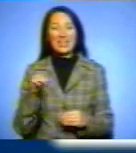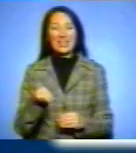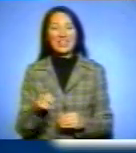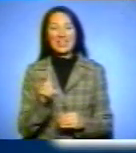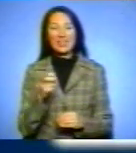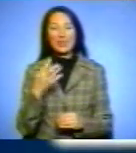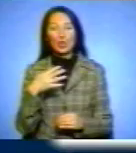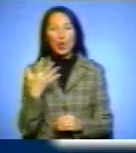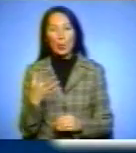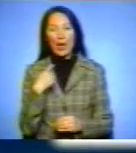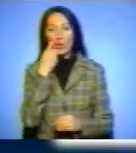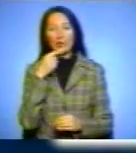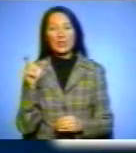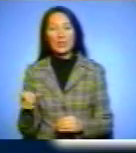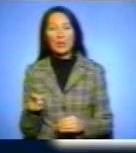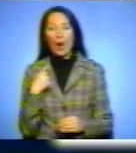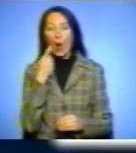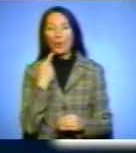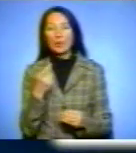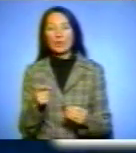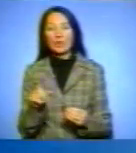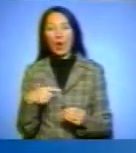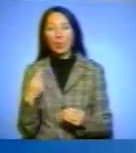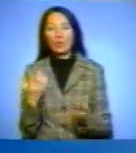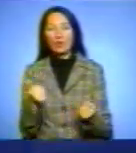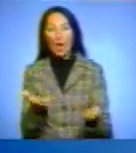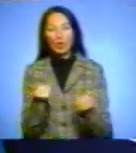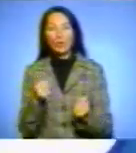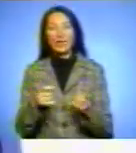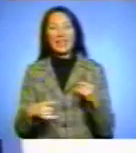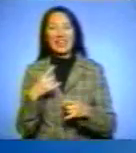15 245 осіб в області вже отримали телетюнери.